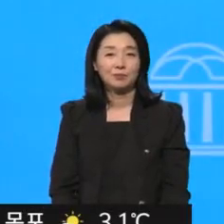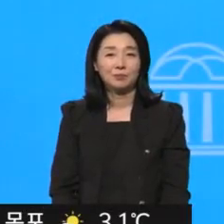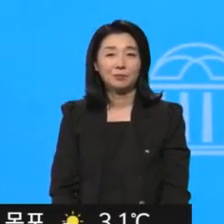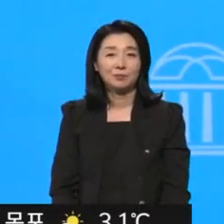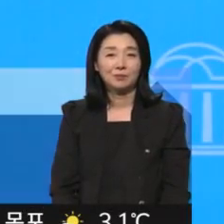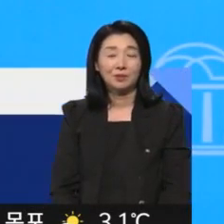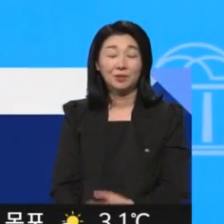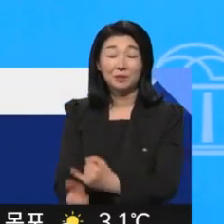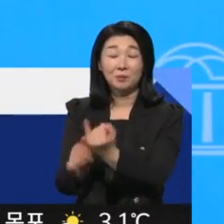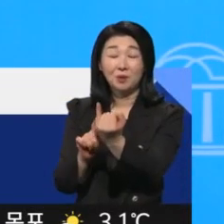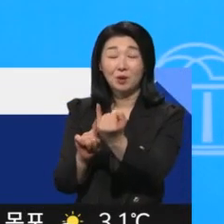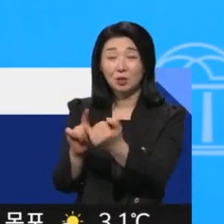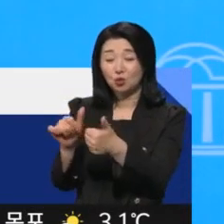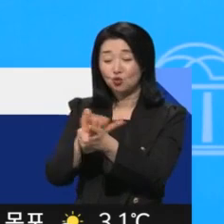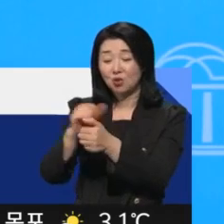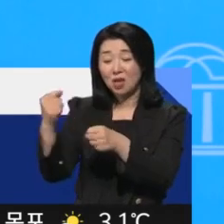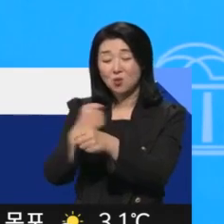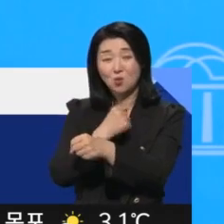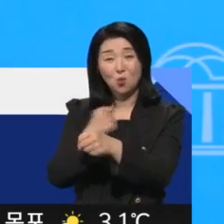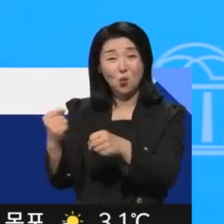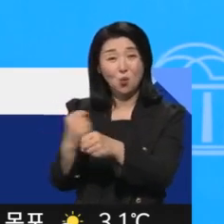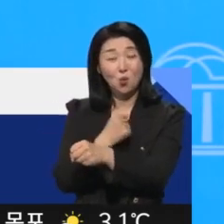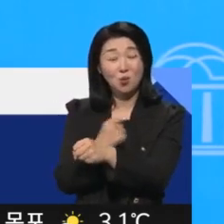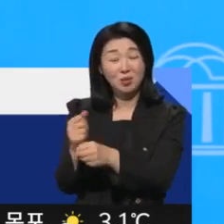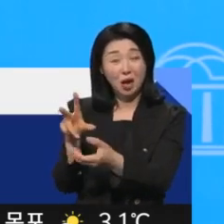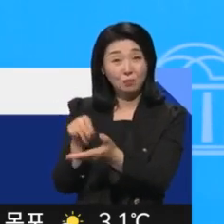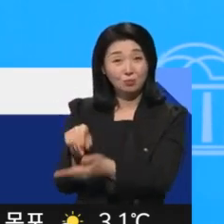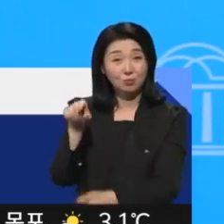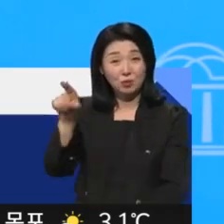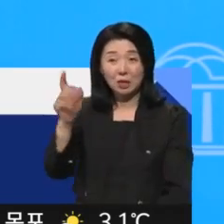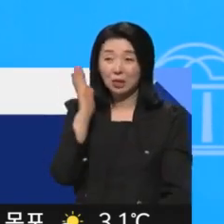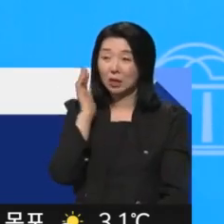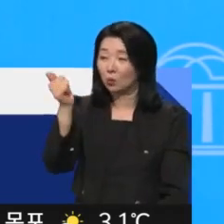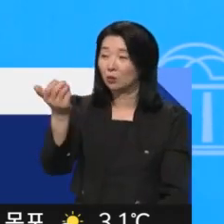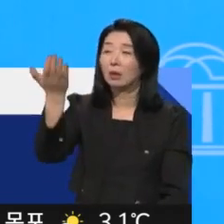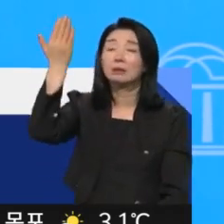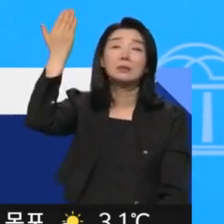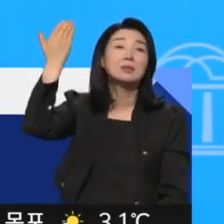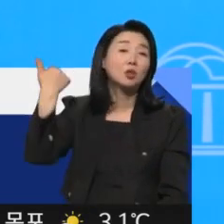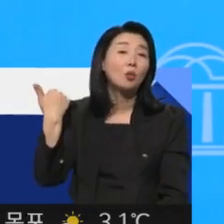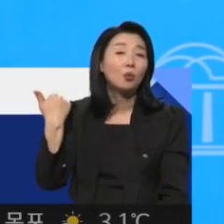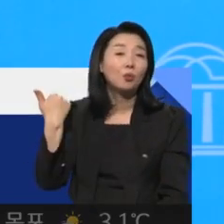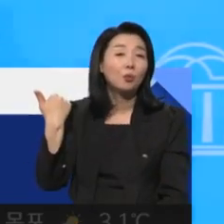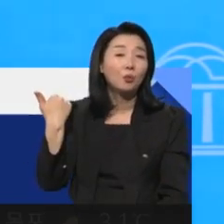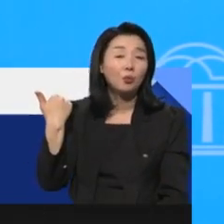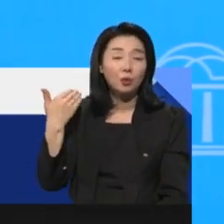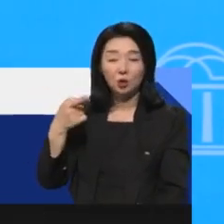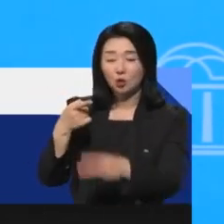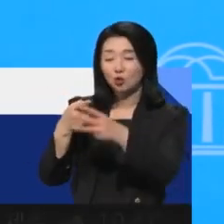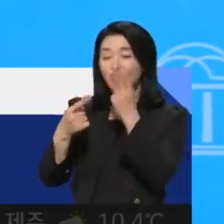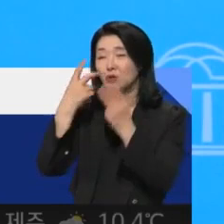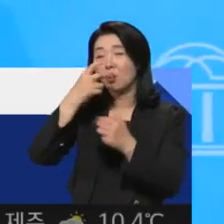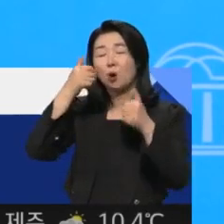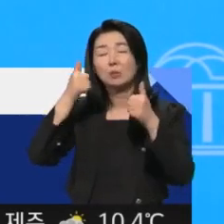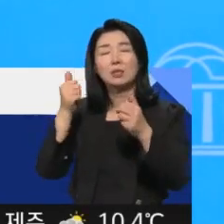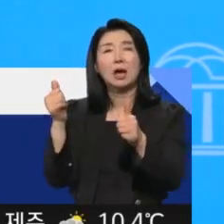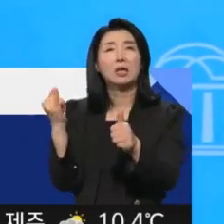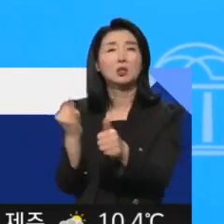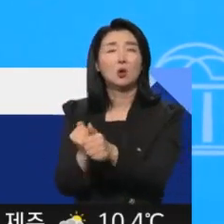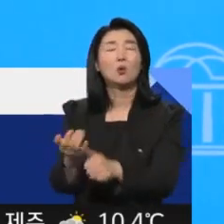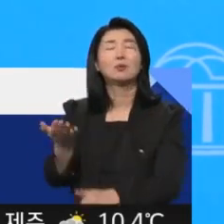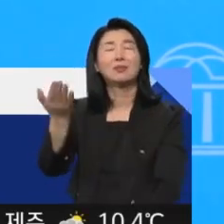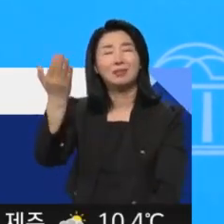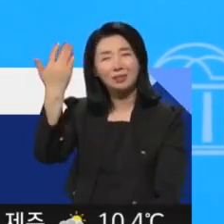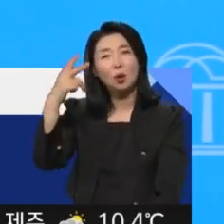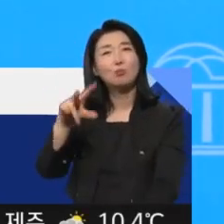김건희 여사의 주가 조작 문제는 대통령 당선되기 이전은 물론이고 윤석열 검사와 결혼하기 전에